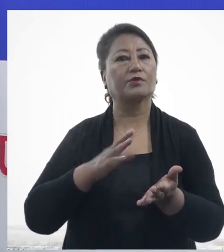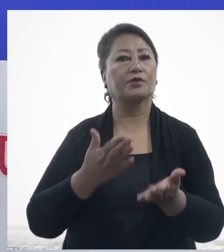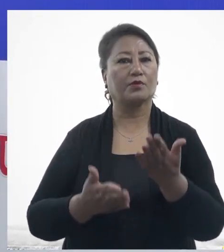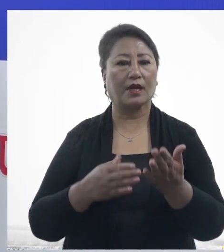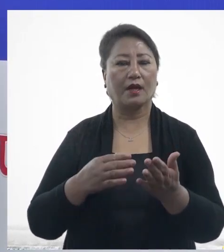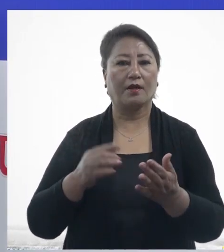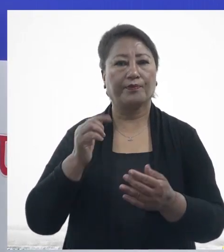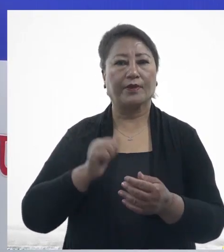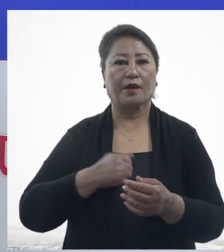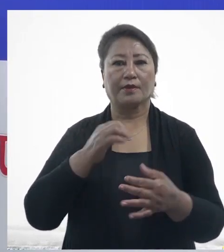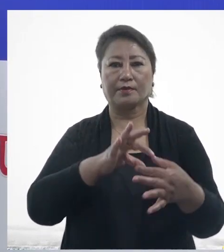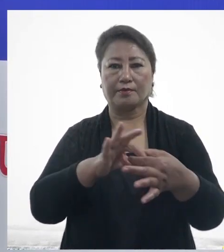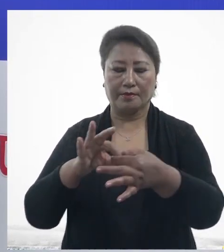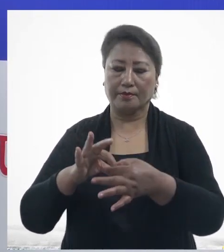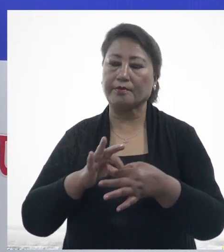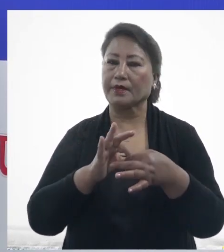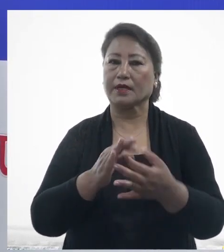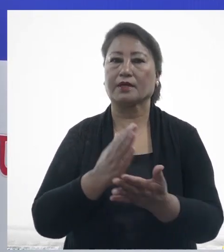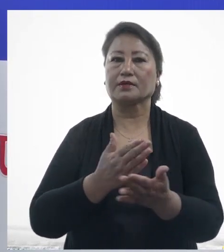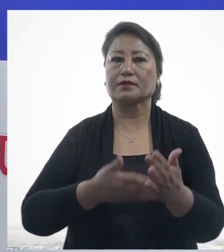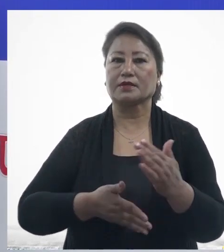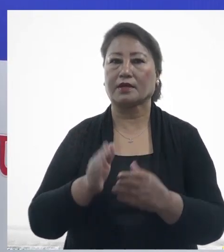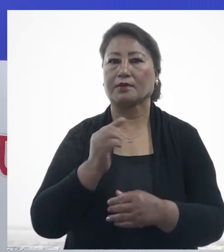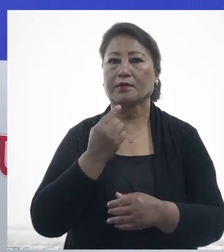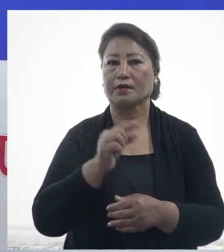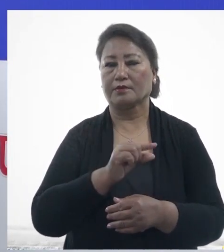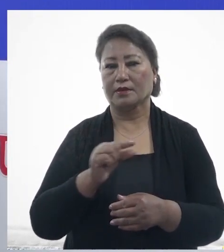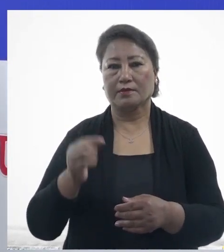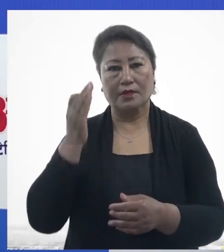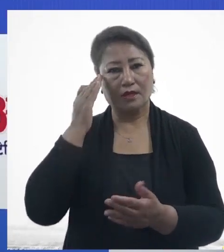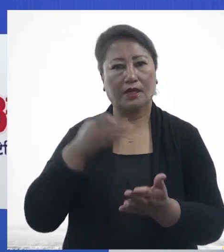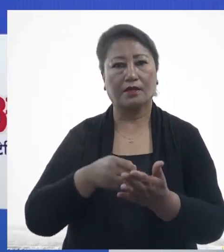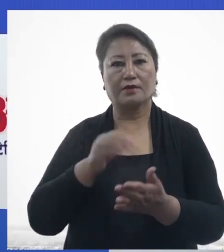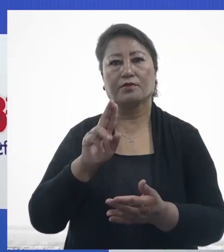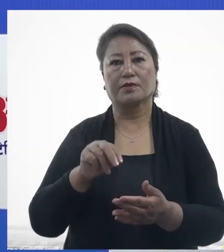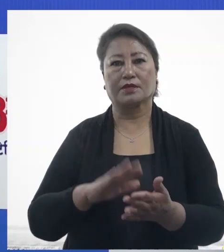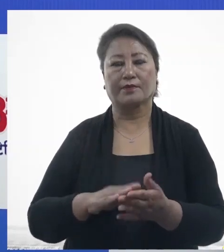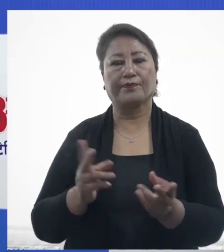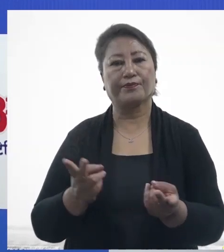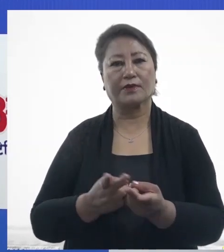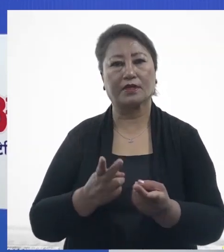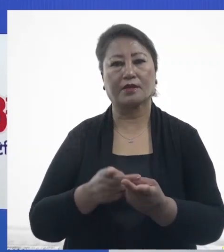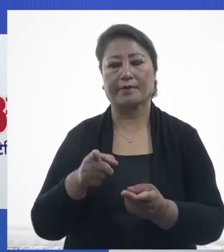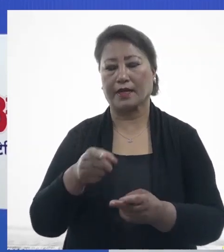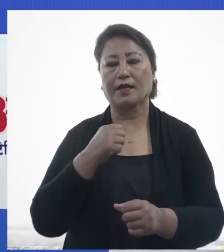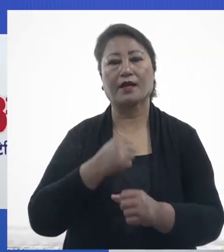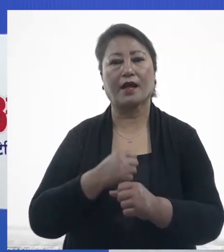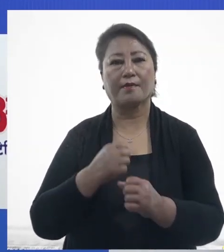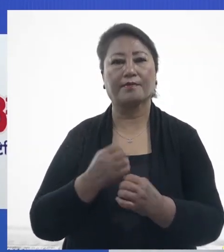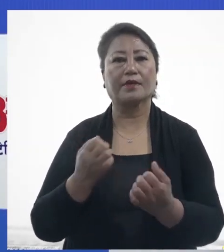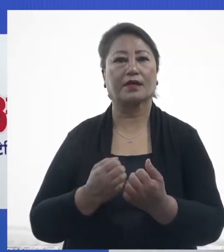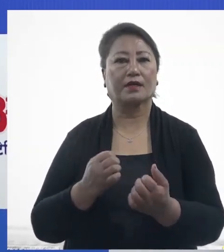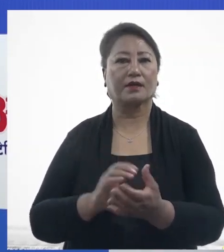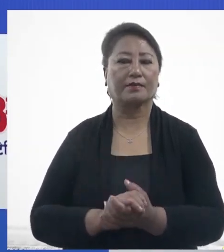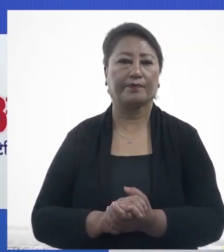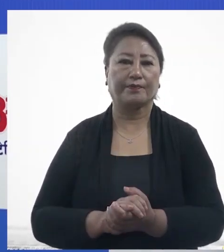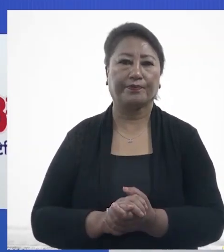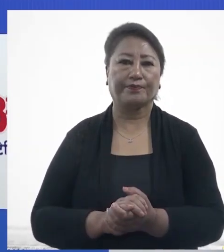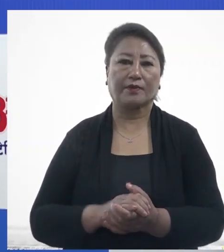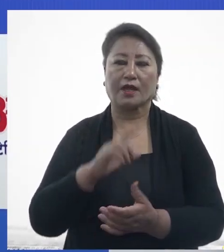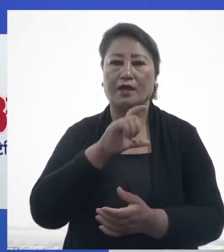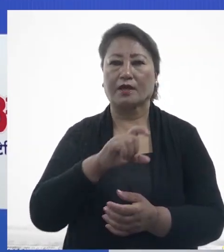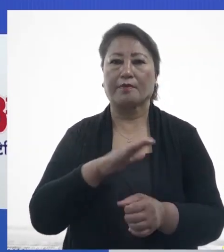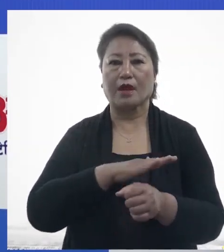हामीको बिचमा एउटा कोअर्डिनेसन बनाएर हामी कसरी जाने भन्ने कुरामा चाहिँ हामीले ध्यान पुऱ्याउनु पर्छ जस्तो लाग्छ. जस्तो यहाँले काम गर्दै गर्दाखेरि कहाँ